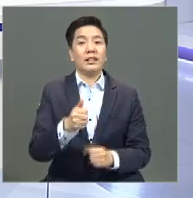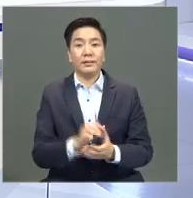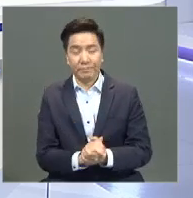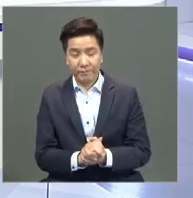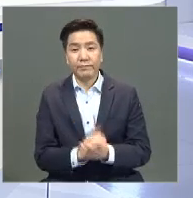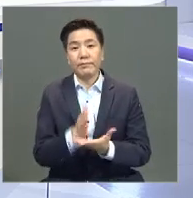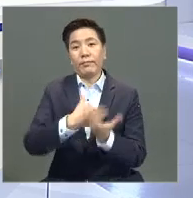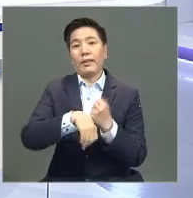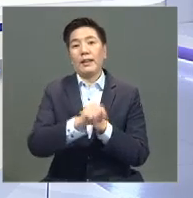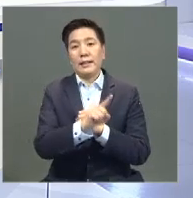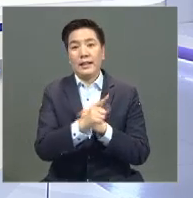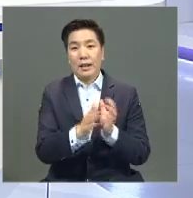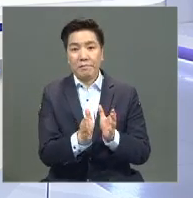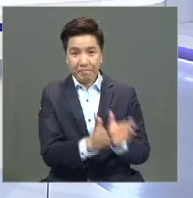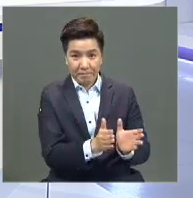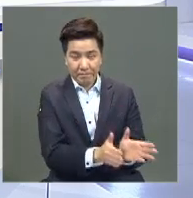และนอกจากประเด็นเศรษฐกิจนะคะอีกหนึ่งประเด็นที่สำคัญนะคะแล้วก็เป็นประเด็นที่ก็ต้องยอมรับว่าหลายฝ่ายก็แสดงความเป็นหัวก็คือความคิดเห็นที่มันไม่ลงกันแล้วก็ห่วงไว้ว่าถ้ามันบานปลายในจะเป็นยังไงนะคะนายกรัฐมนตรีก็ย้ำนะคะว่าเราต้องยุติความขัดแย้งจากการแบ่งฝักแบ่งฝ่ายทางการเมืองไม่ส่งเสริมเรื่องการสร้างความเกลียดชังซึ่งก็พร้อมที่จะเปิดรับฟังความคิดเห็นจากทุกฝ่ายเพื่อเดินหน้าใช้คำแบบนี้นะคะว่าเพื่อเดินหน้าประเทศของเราตามแนวทางรวมไทยสร้างชาติค่ะซึ่งก็จะเห็นนะคะว่าจริงๆแล้วก่อนปรับคณะรัฐมนตรีเรื่องของการรับฟังความคิดเห็นท่านนายกก็เดินสายพบสื่อไม่ว่าจะเป็นสื่อหลักๆนะครับสื่อสิ่งพิมพ์สื่อมวลชนซึ่งเป็นสถานีโทรทัศน์หรือว่าเป็นในส่วนของออนไลน์ก็ตามแต่เพราะฟังความคิดเห็นมาแล้วก็มีการประมวลแล้วก็มีการปรับรูปแบบการทำงานในขณะเดียวกันในส่วนของสภาข้ามีการตั้งกรรมาธิการมาฟังความคิดเห็นทั้งจากกลุ่มผู้ชุมนมที่ตอนนี้อาจจะมีความเห็นที่แตกต่างมีการพูดคุยว่าข้อเรียกร้องเรื่องของการแก้ไขรัฐธรรมนูญจะทำยัง